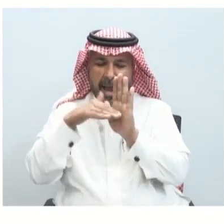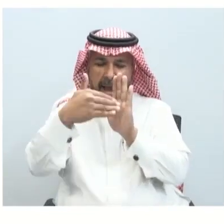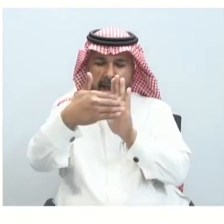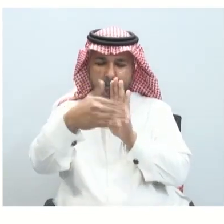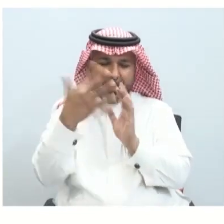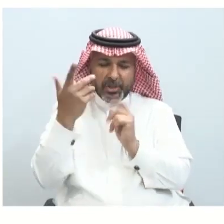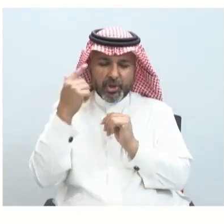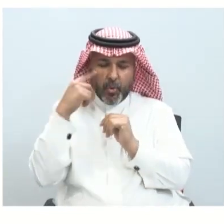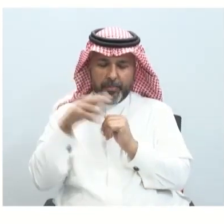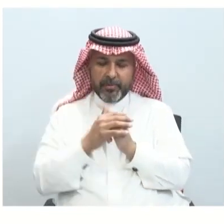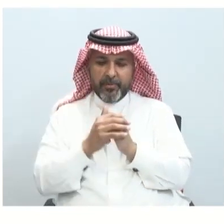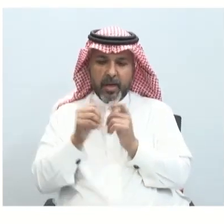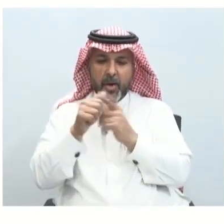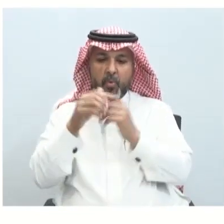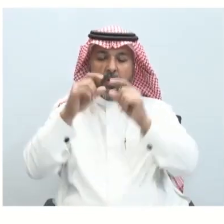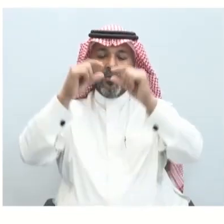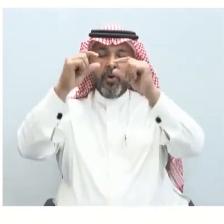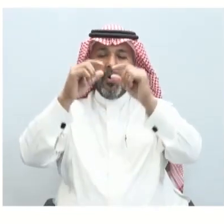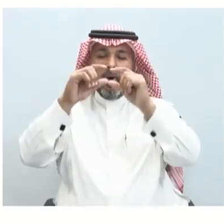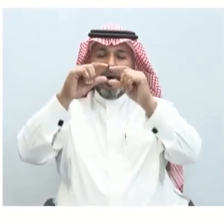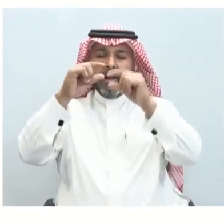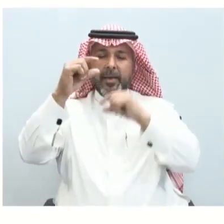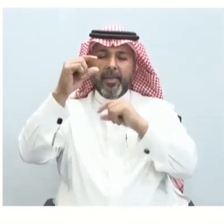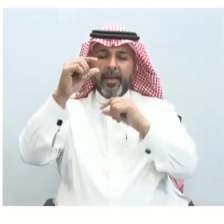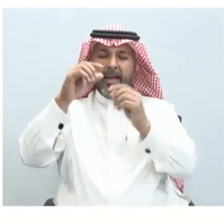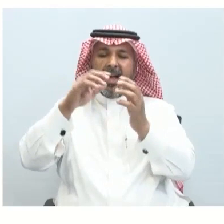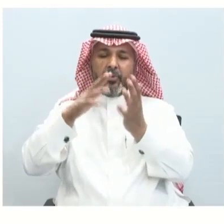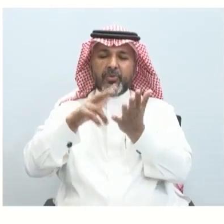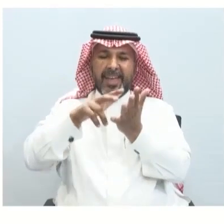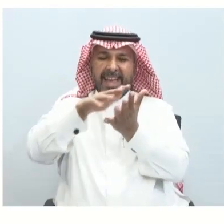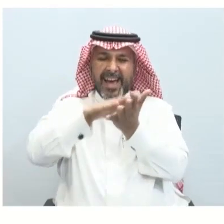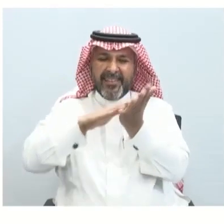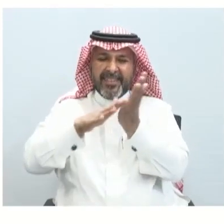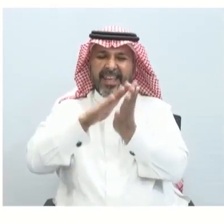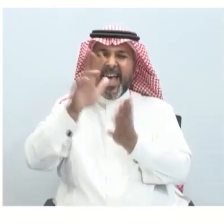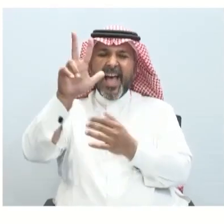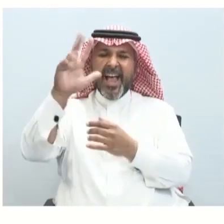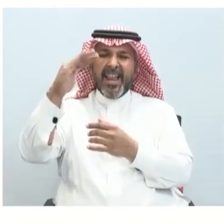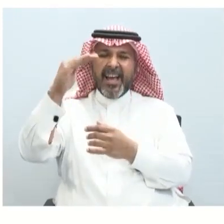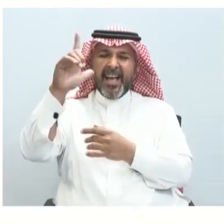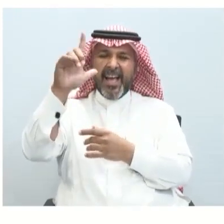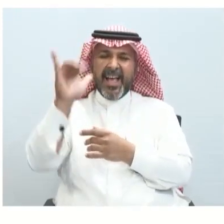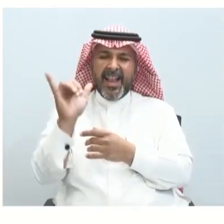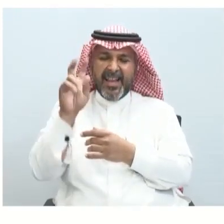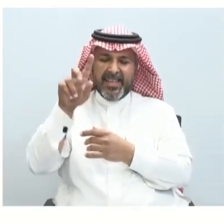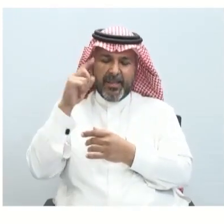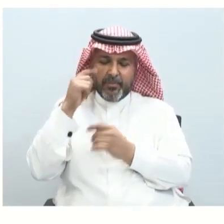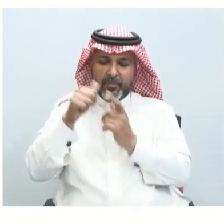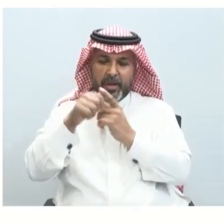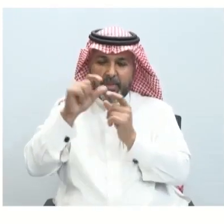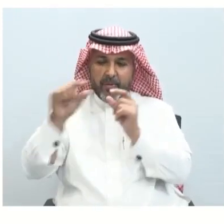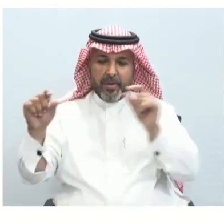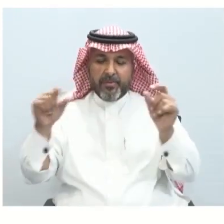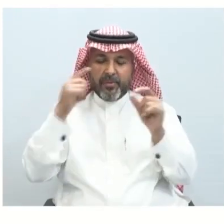مراجعه الفصل هنا هذه الخريطه المفاهيميه هي مختصه بدوره الخليه يظهر معنا في الجزء الاول بان دوره الخليه